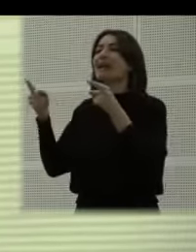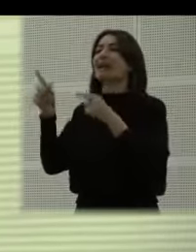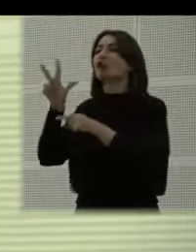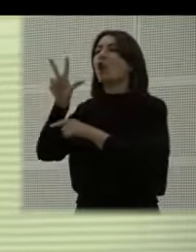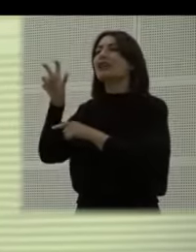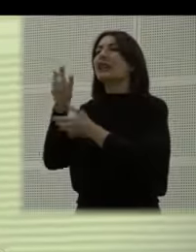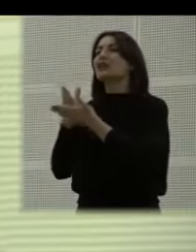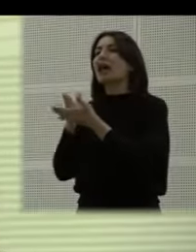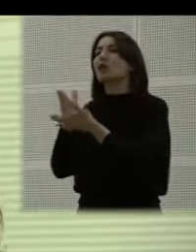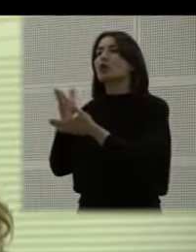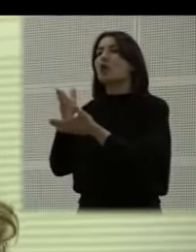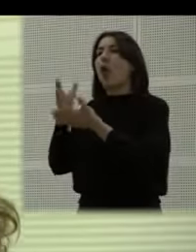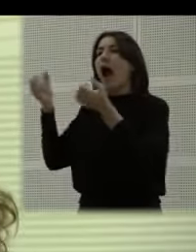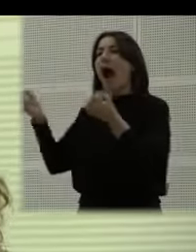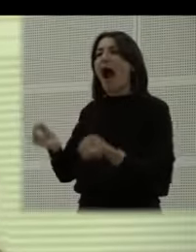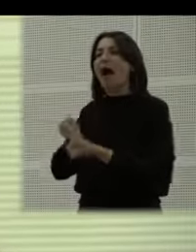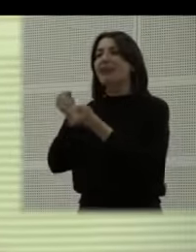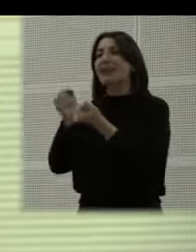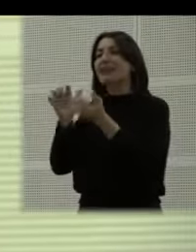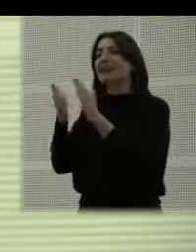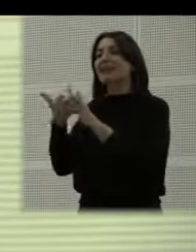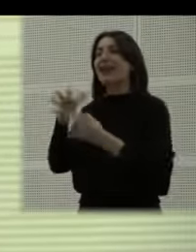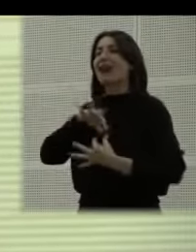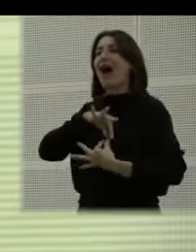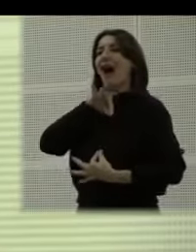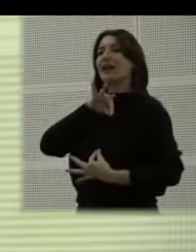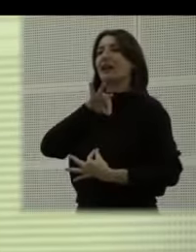anni, formarti un'anima immortale.